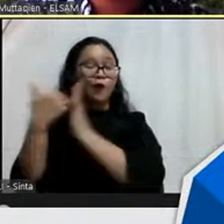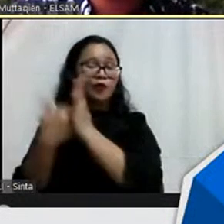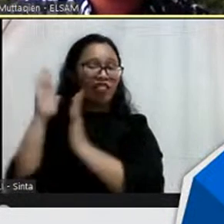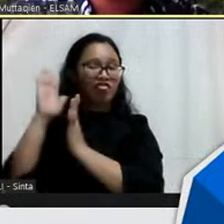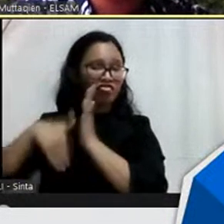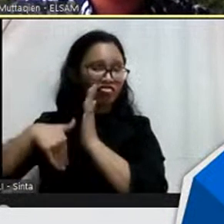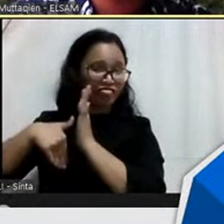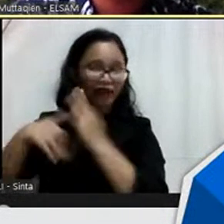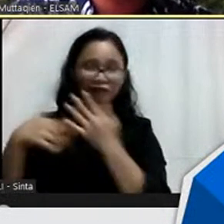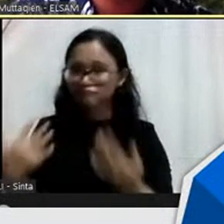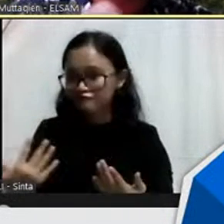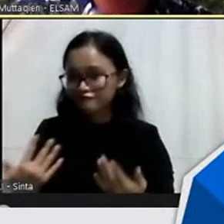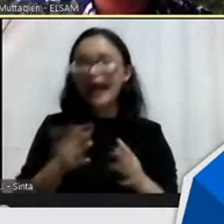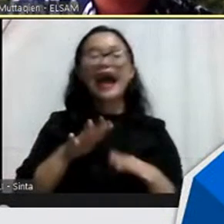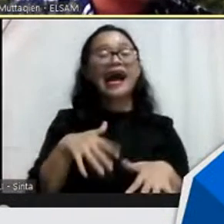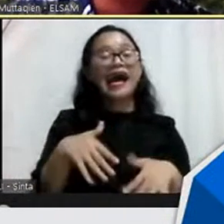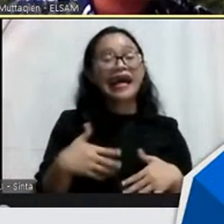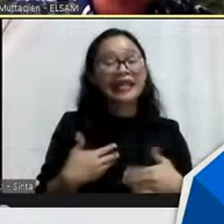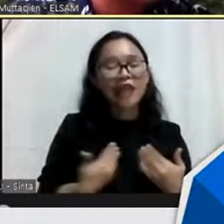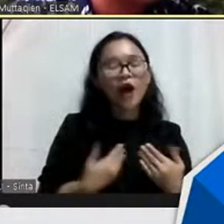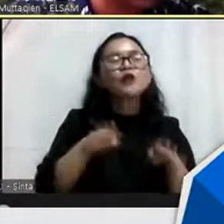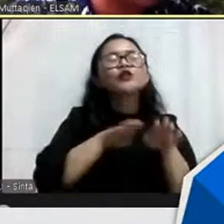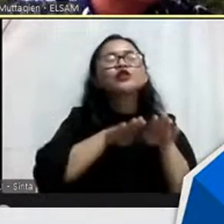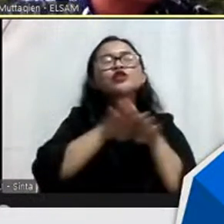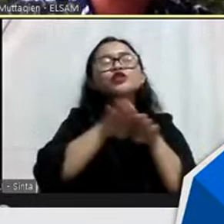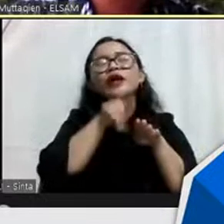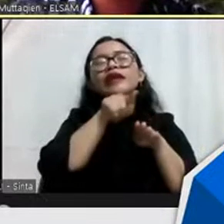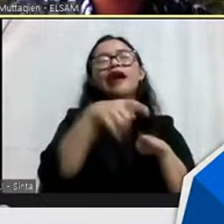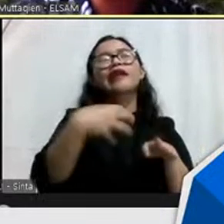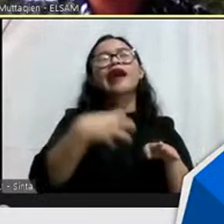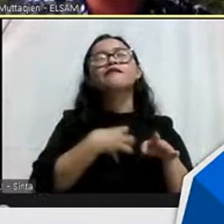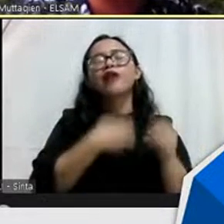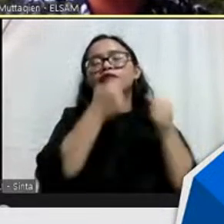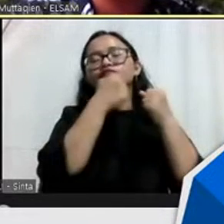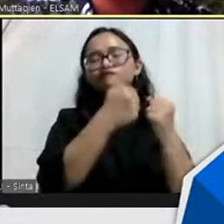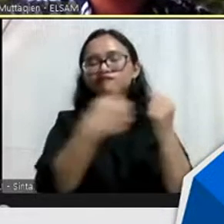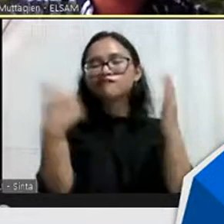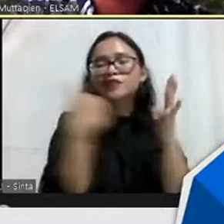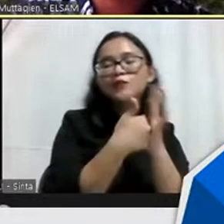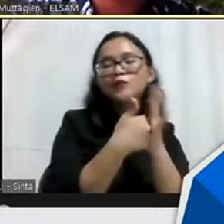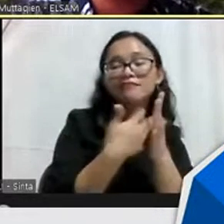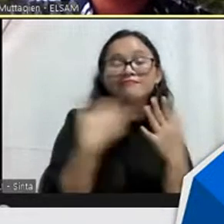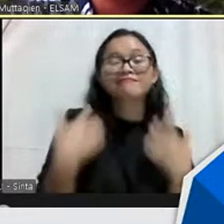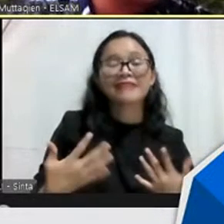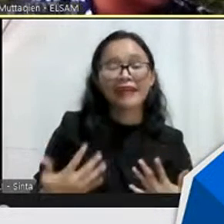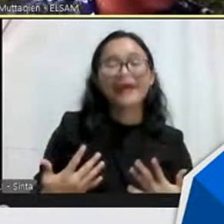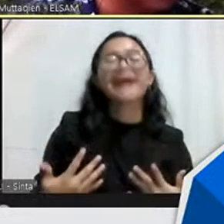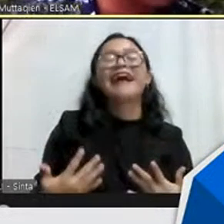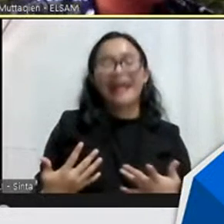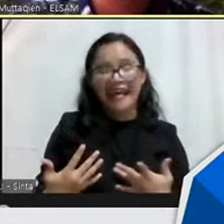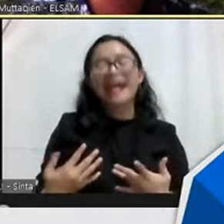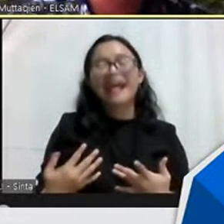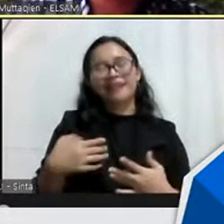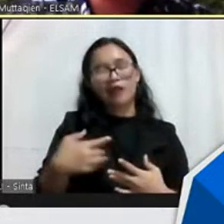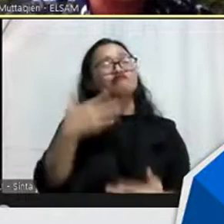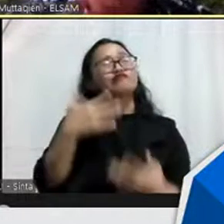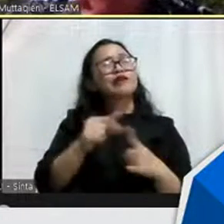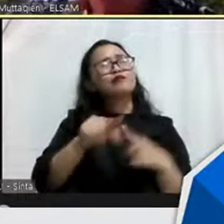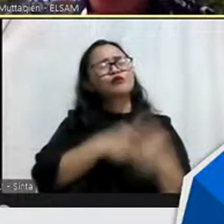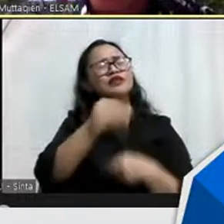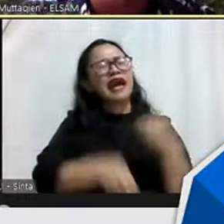instrumen yang eh standar human rights-nya tetap tinggi ini saya pikir bisa berlaku P semua private Sector yang